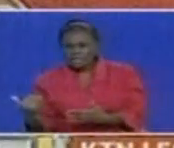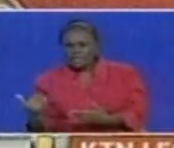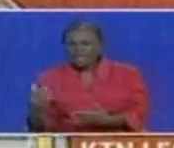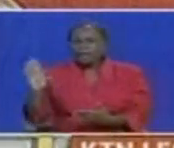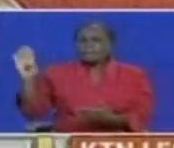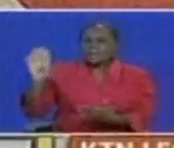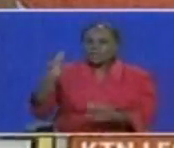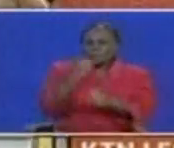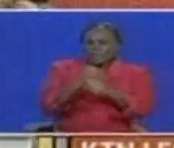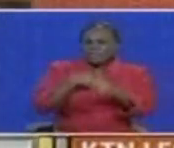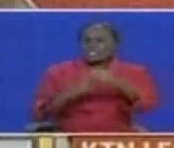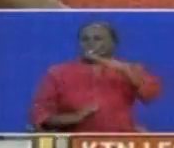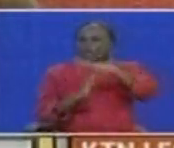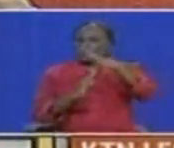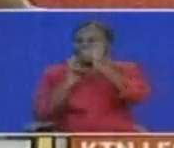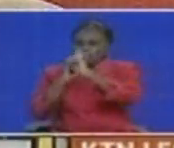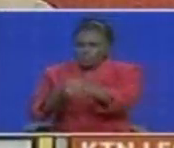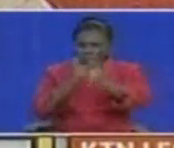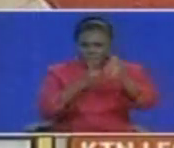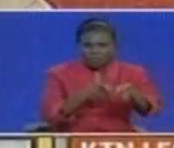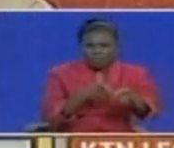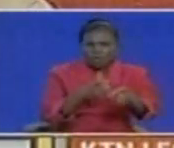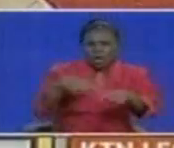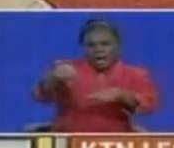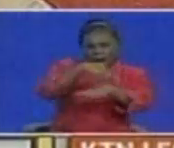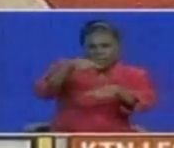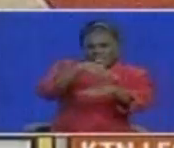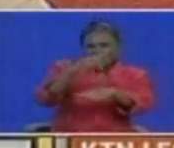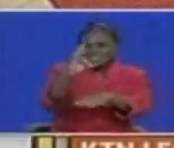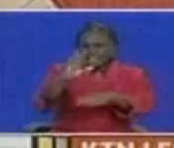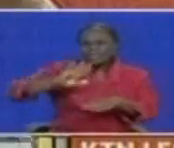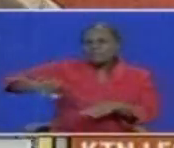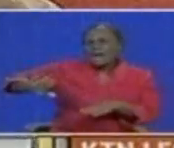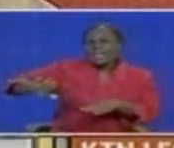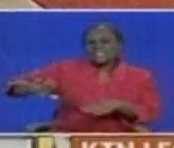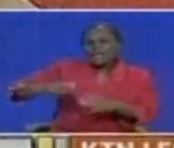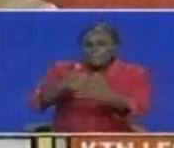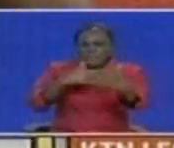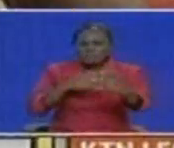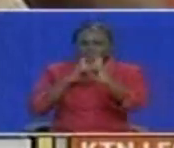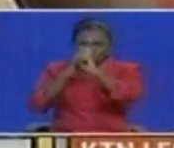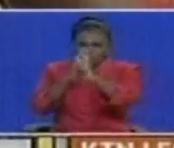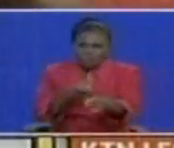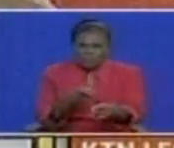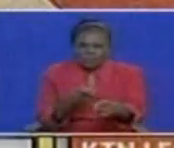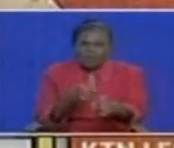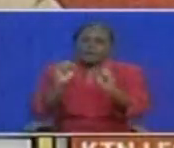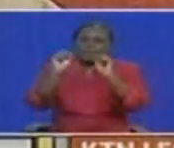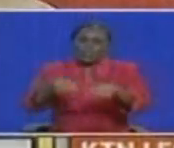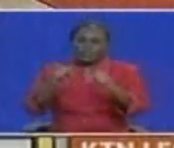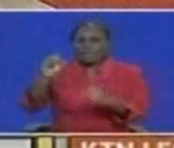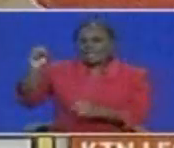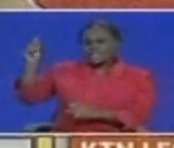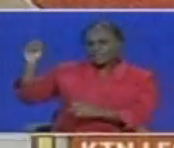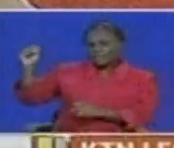the male artist of their Groove Awards, ni 3 hours zimebaki by the way, closing deadline ya kupuma. Una SMS ama